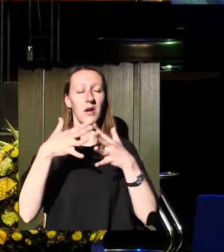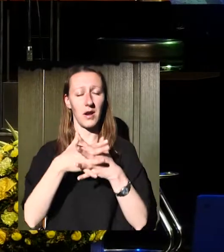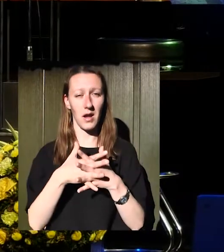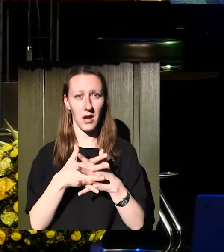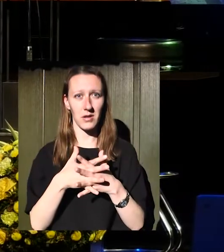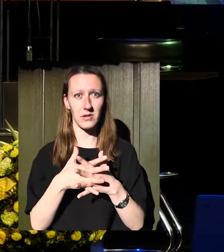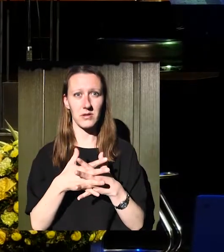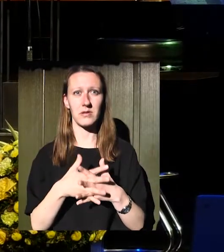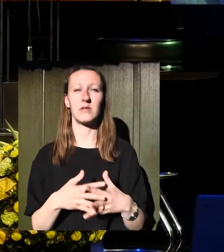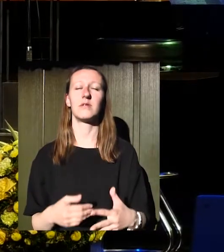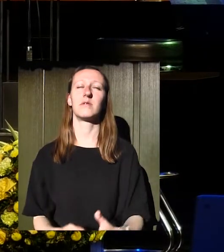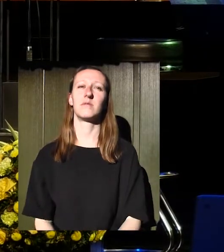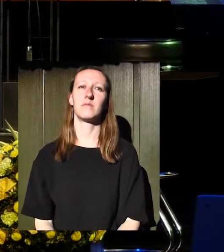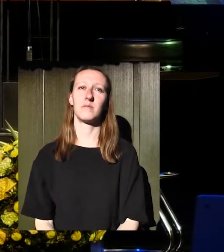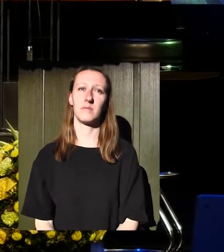la città.